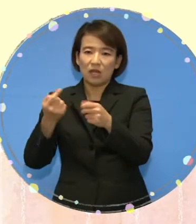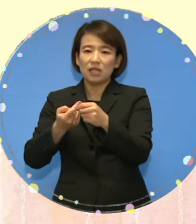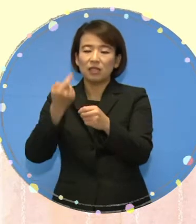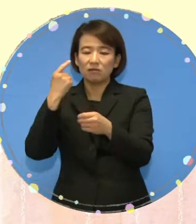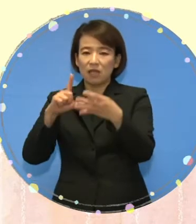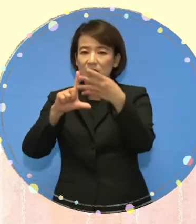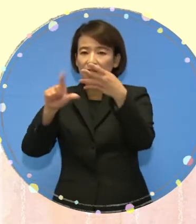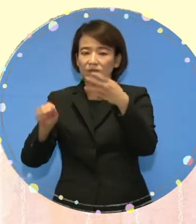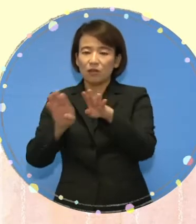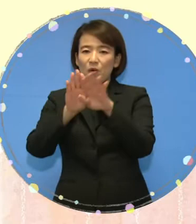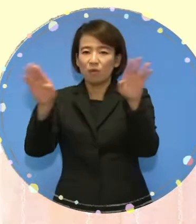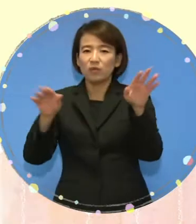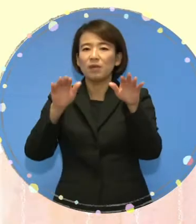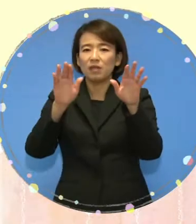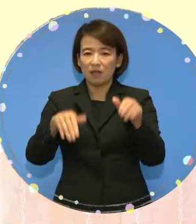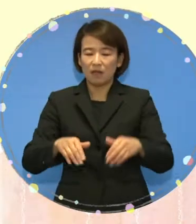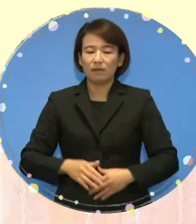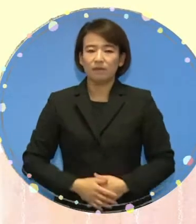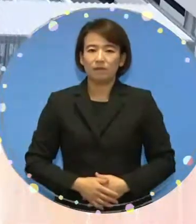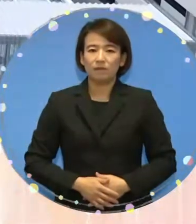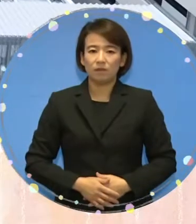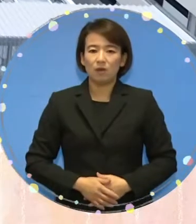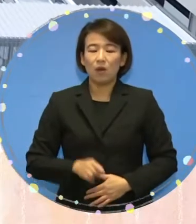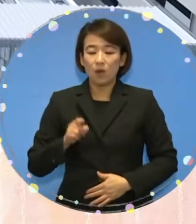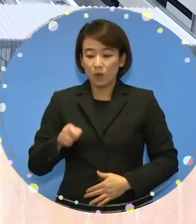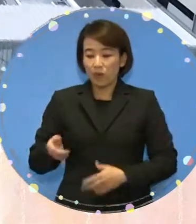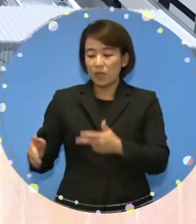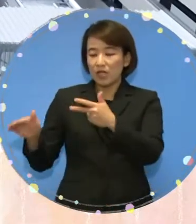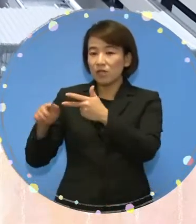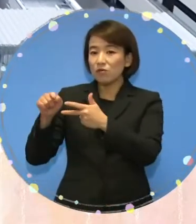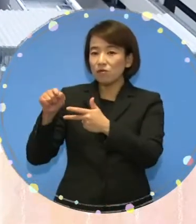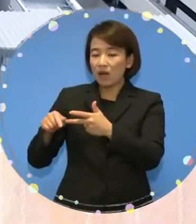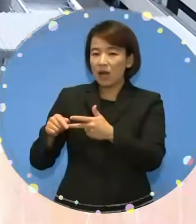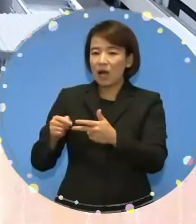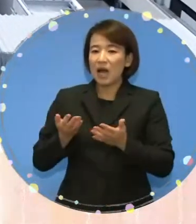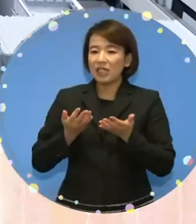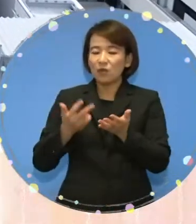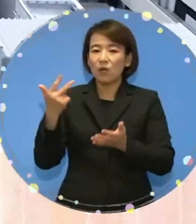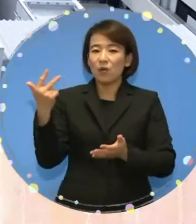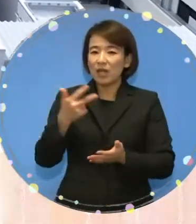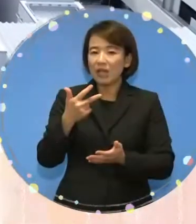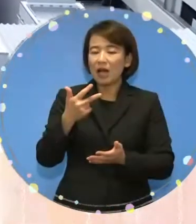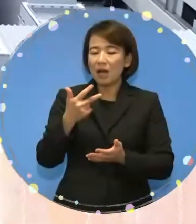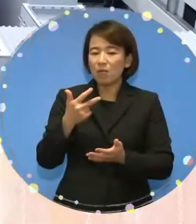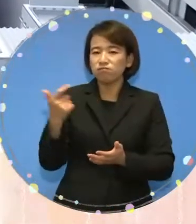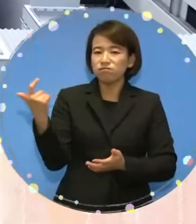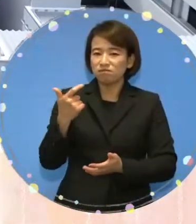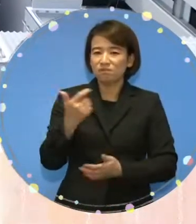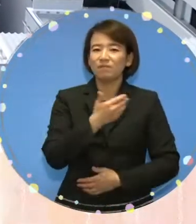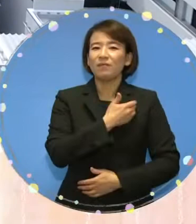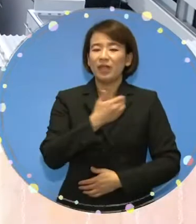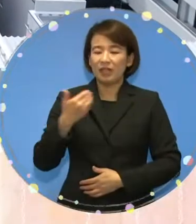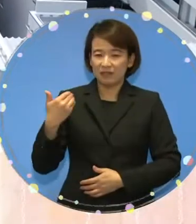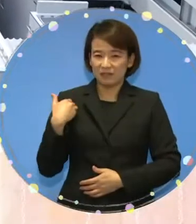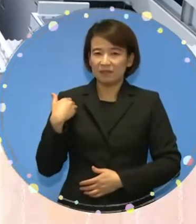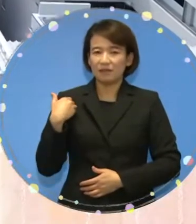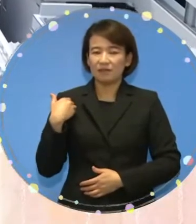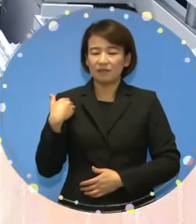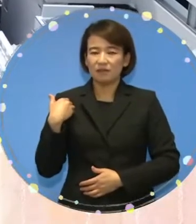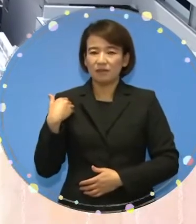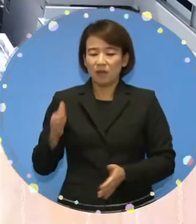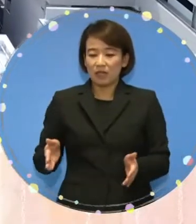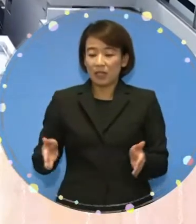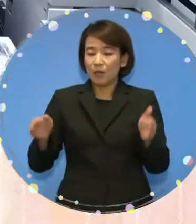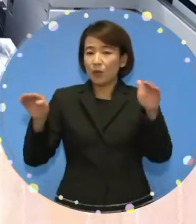4月にグランドオープン致しました同庁庁舎は震度7クラスの地震にも耐えうる紀層